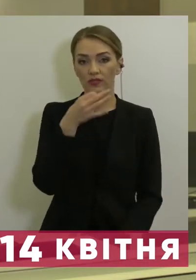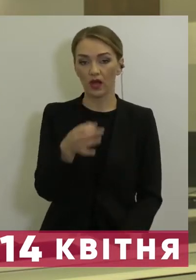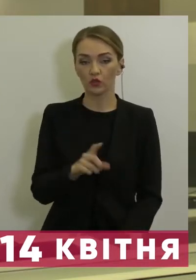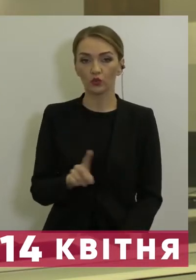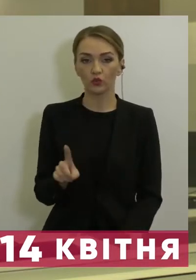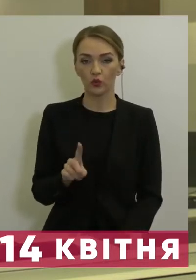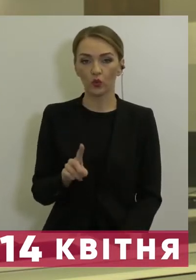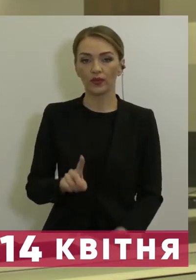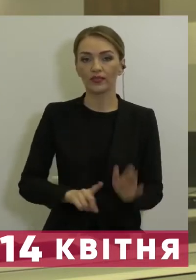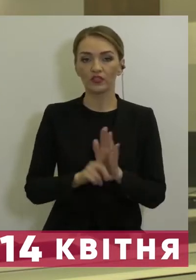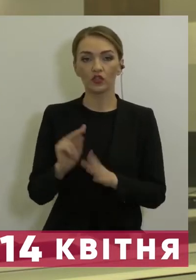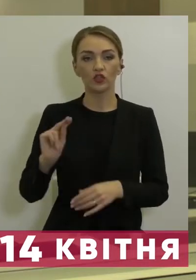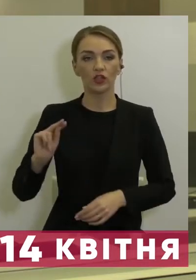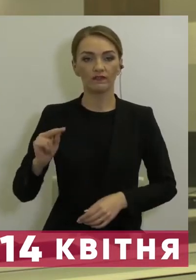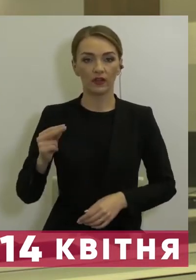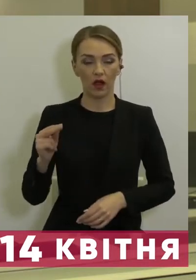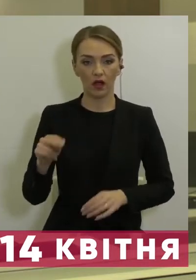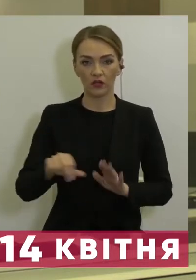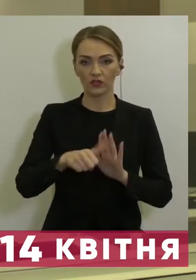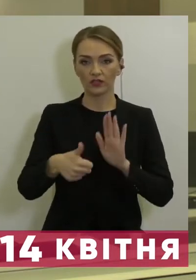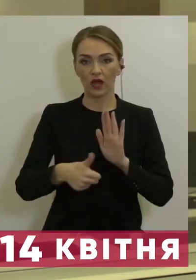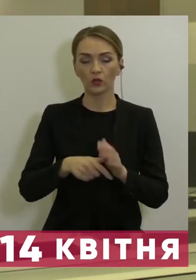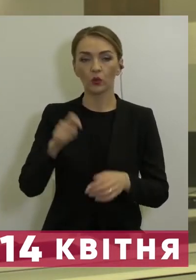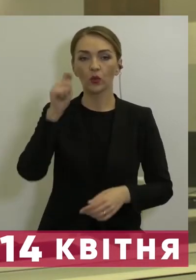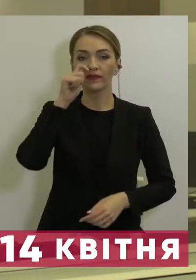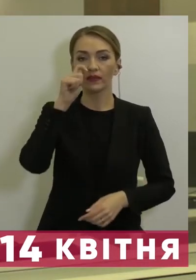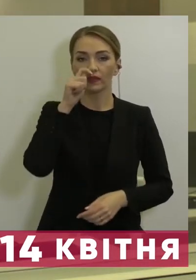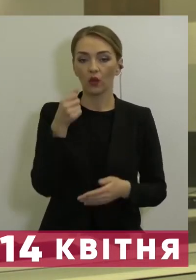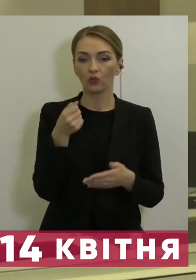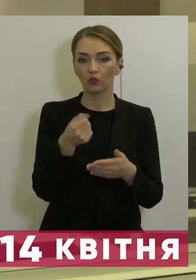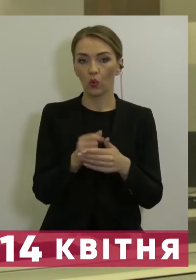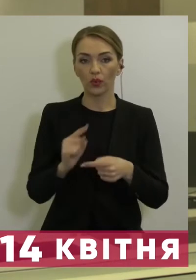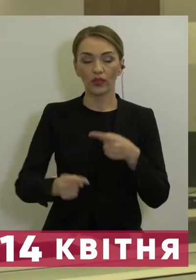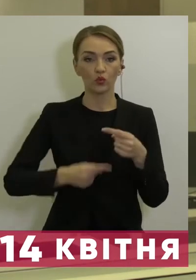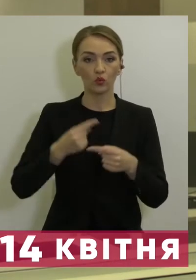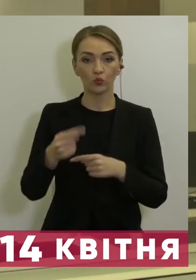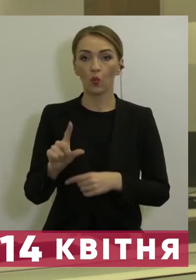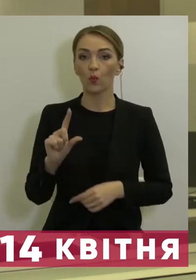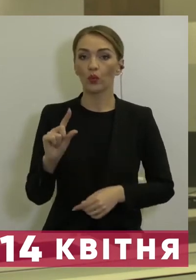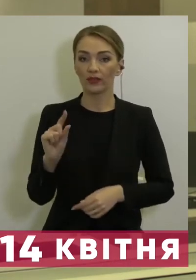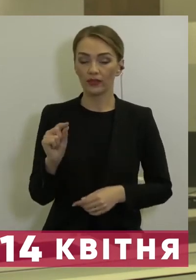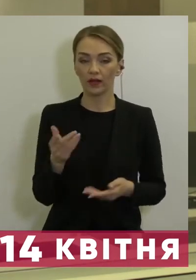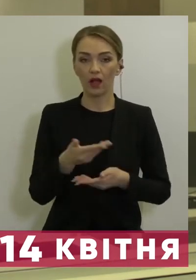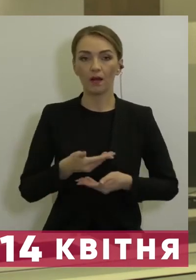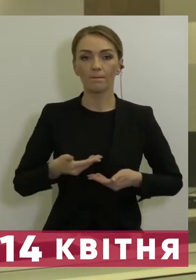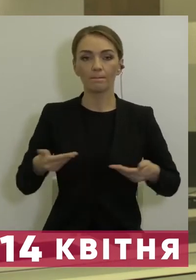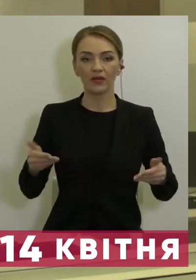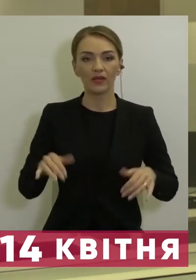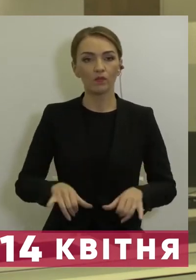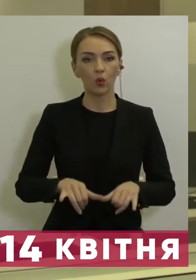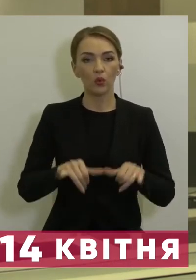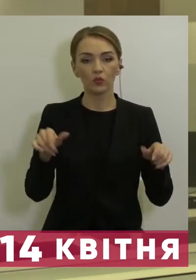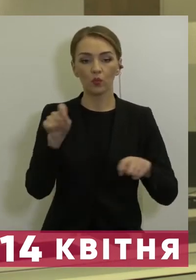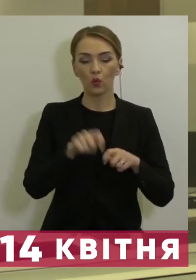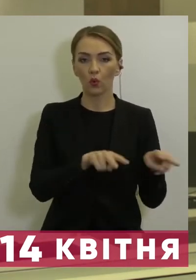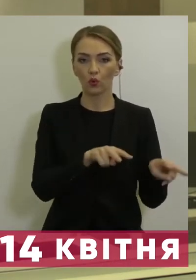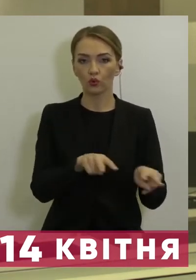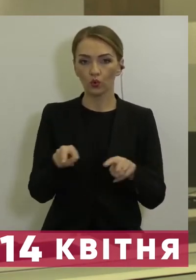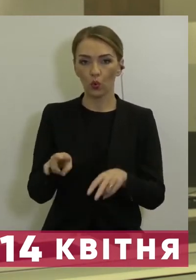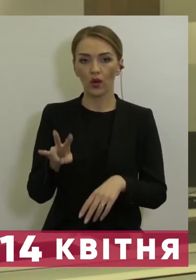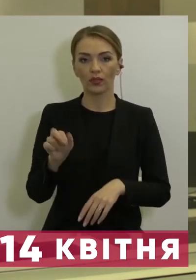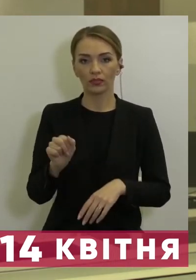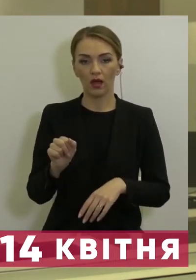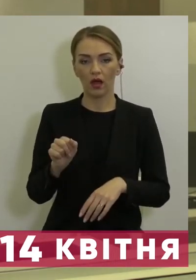зазначити, що з четверга 16 квітня до наступного понеділка ми посилюємо контроль на